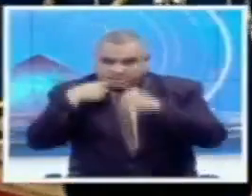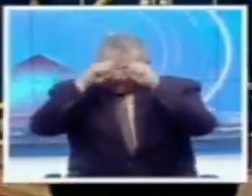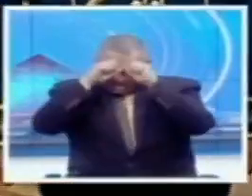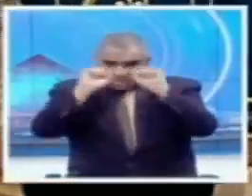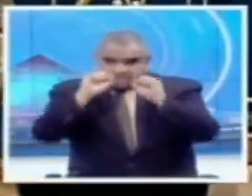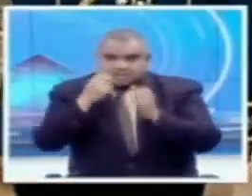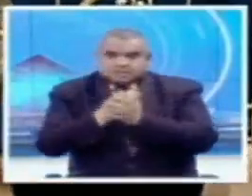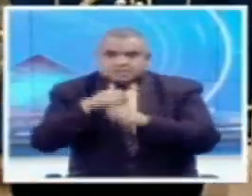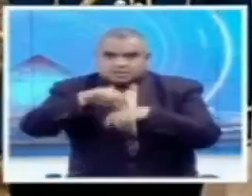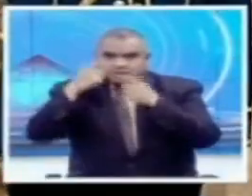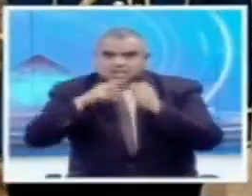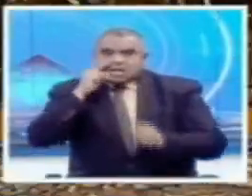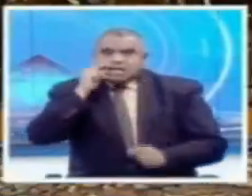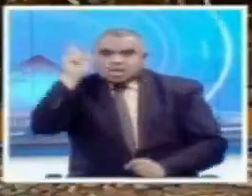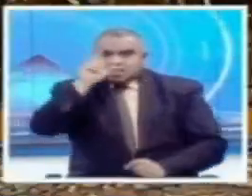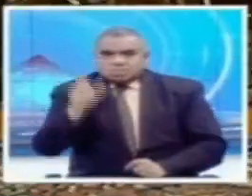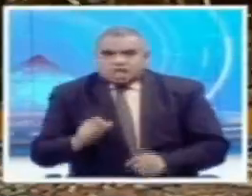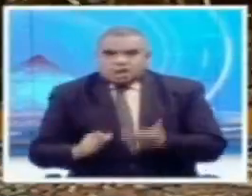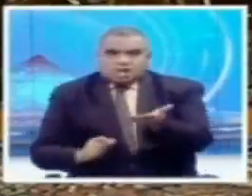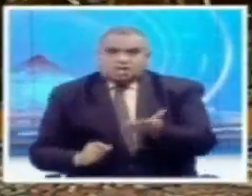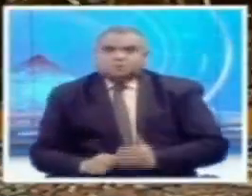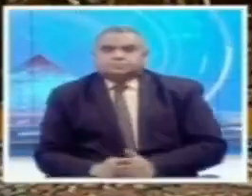سفير الجمهورية الإيطالية،